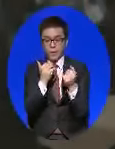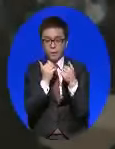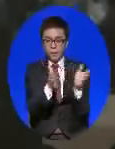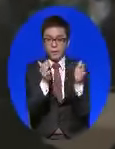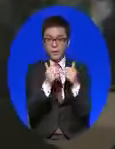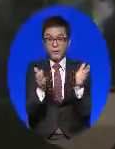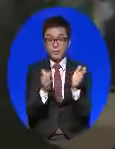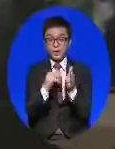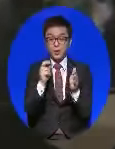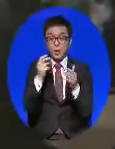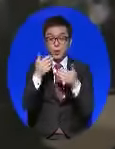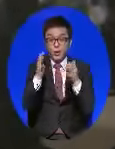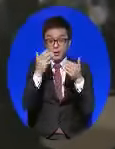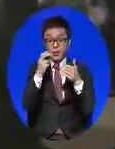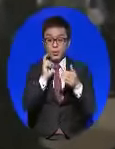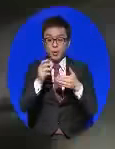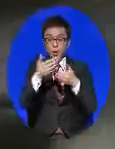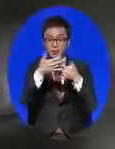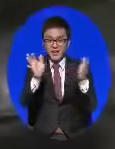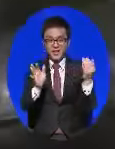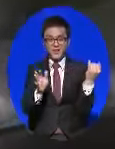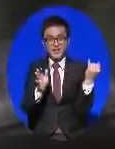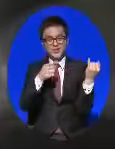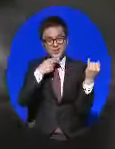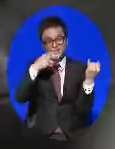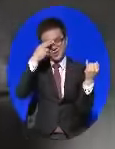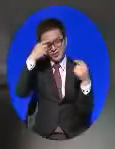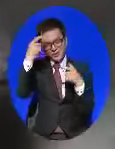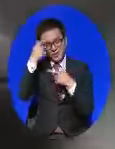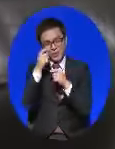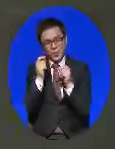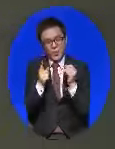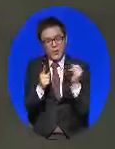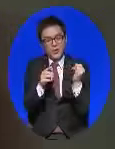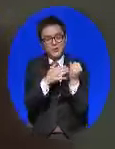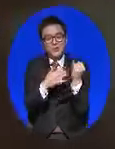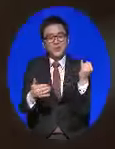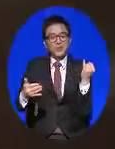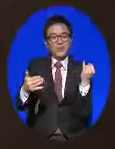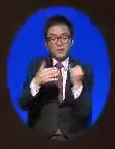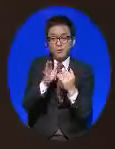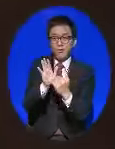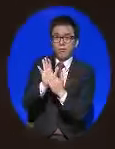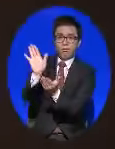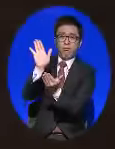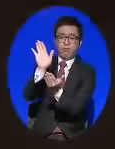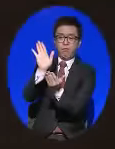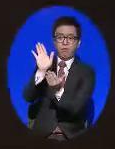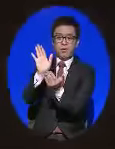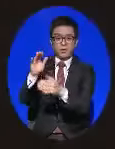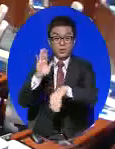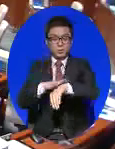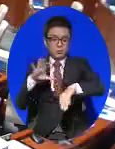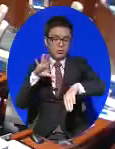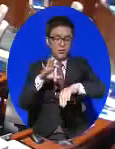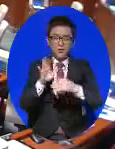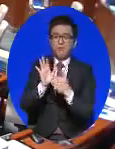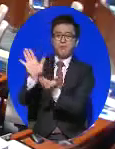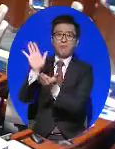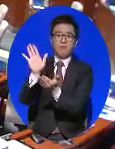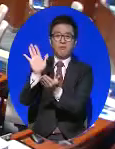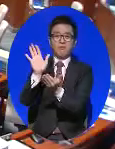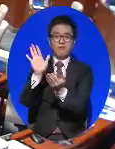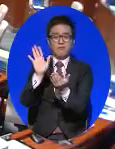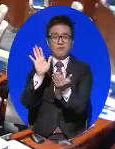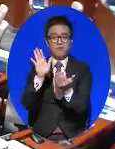5월에는 노래방에서 여직원을 껴안으려다가 거부당하자 손목을 잡는 등 신체 접촉을 시도했습니다. 박